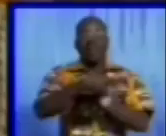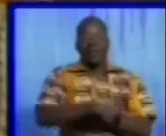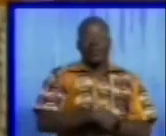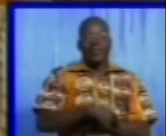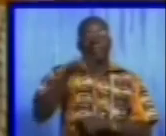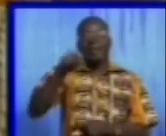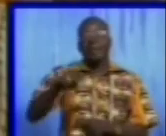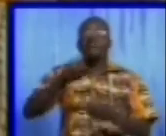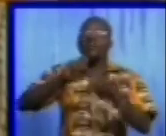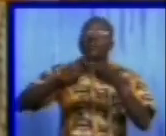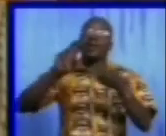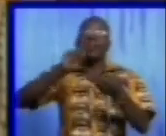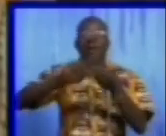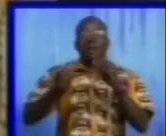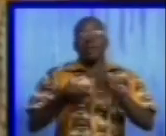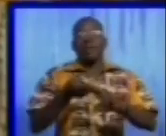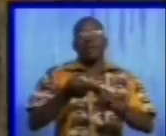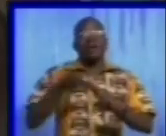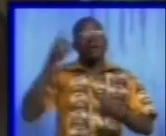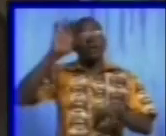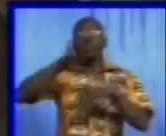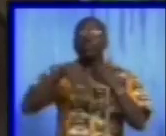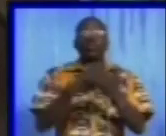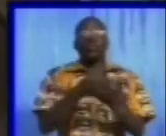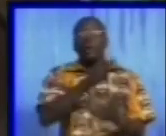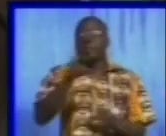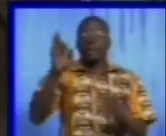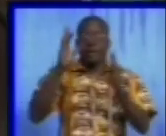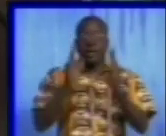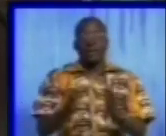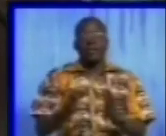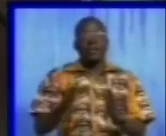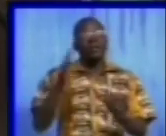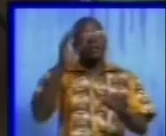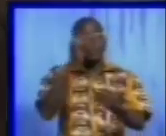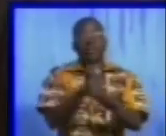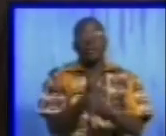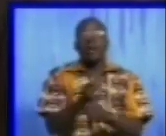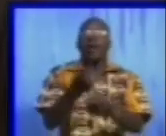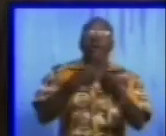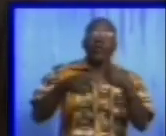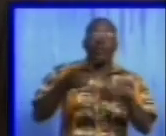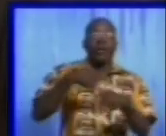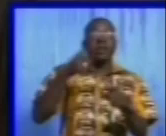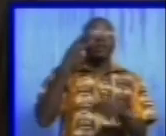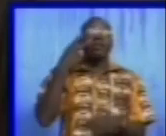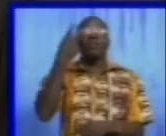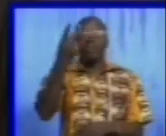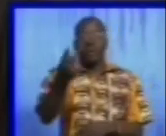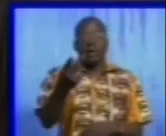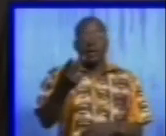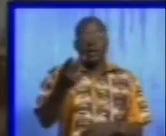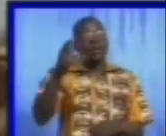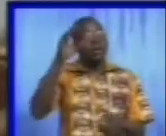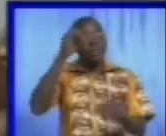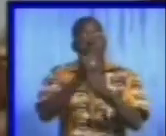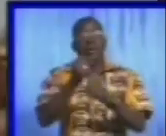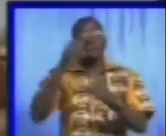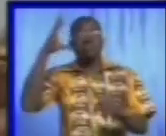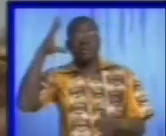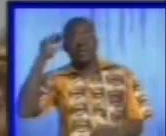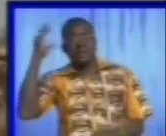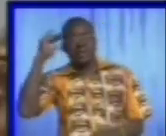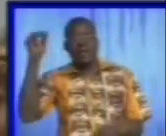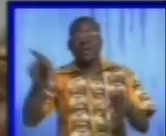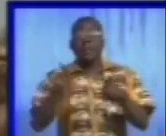mes camarades, que tout Burkinabé, qui a pris pied, venir à cette fois-là. Qu'il puisse prendre l'expérience, même si on